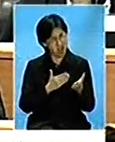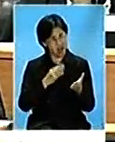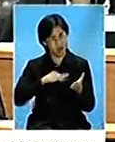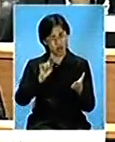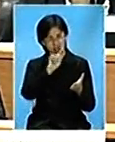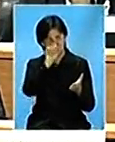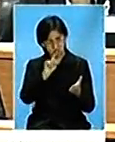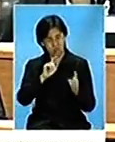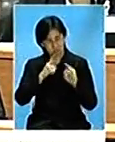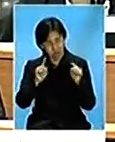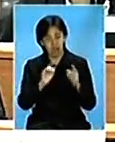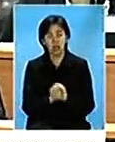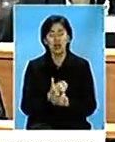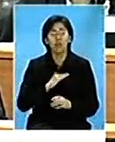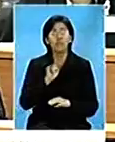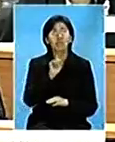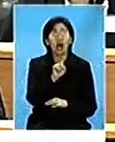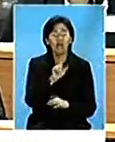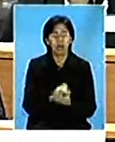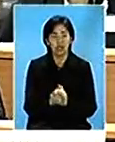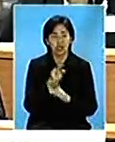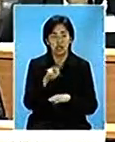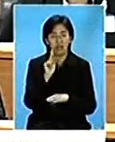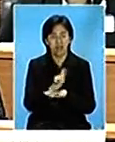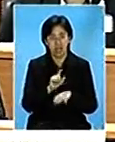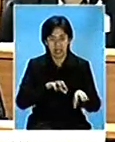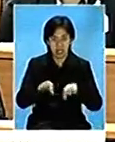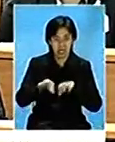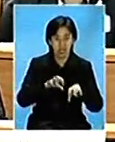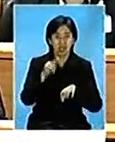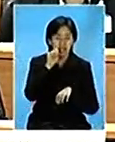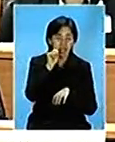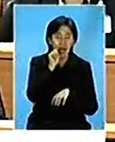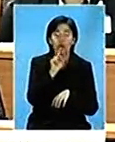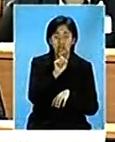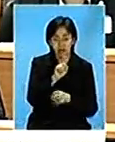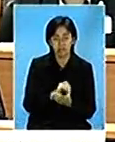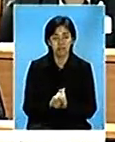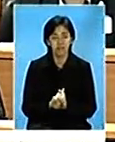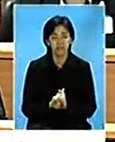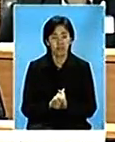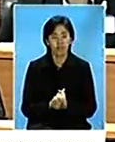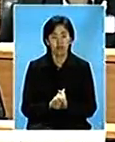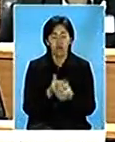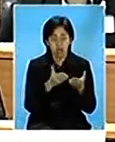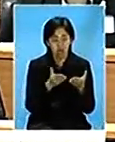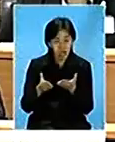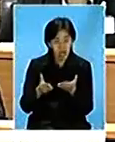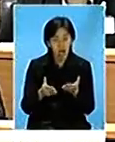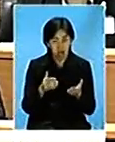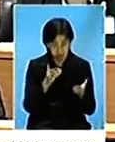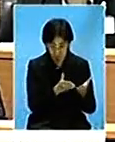ประธานครับผมถามต่อไปยังท่านรัฐมนตรีครับในฐานะที่เป็นประธานดูแลจัดการน้ำเนี่ยนะตกลงที่เขาวิพากษ์วิจารณ์เนี่ยนะ